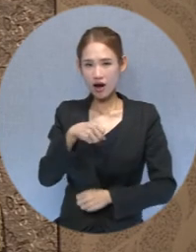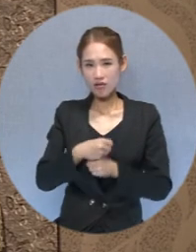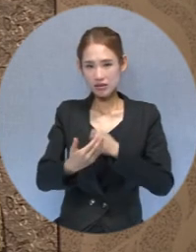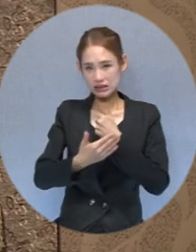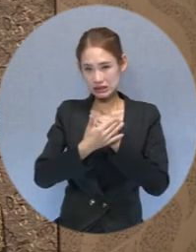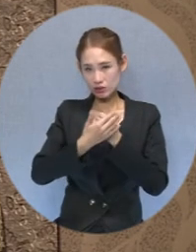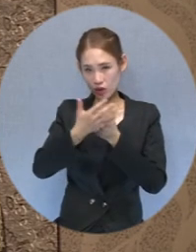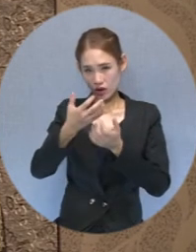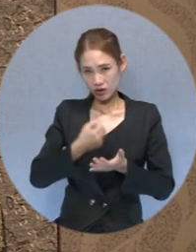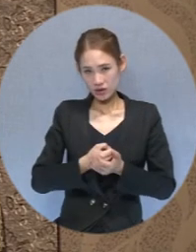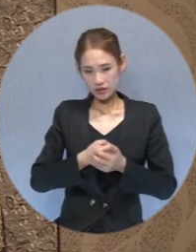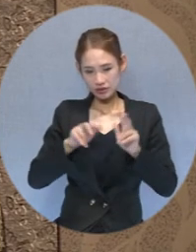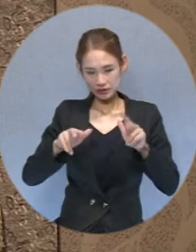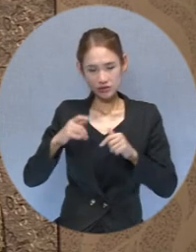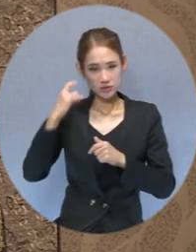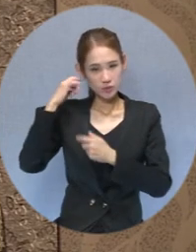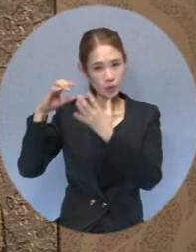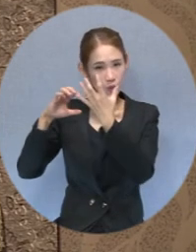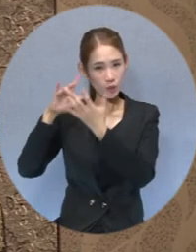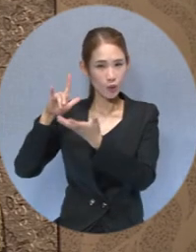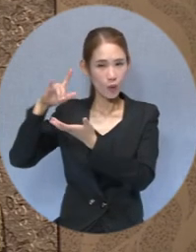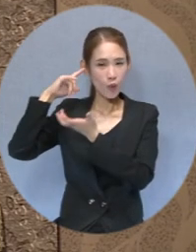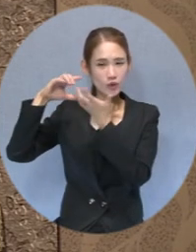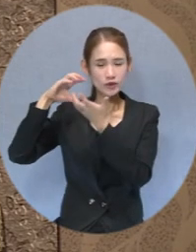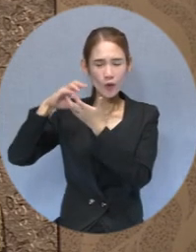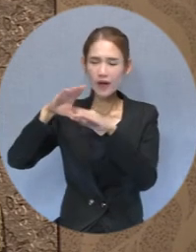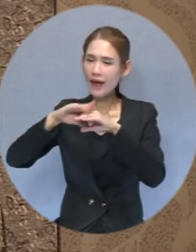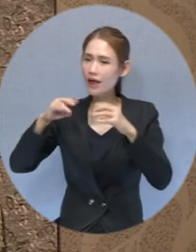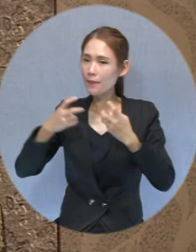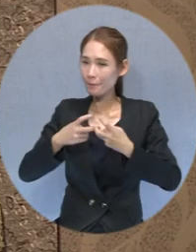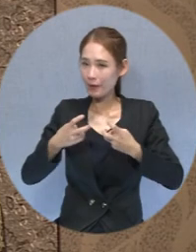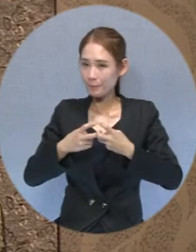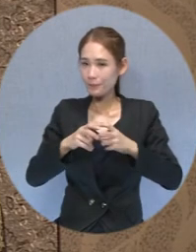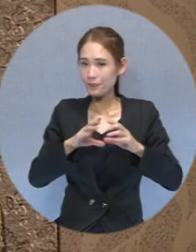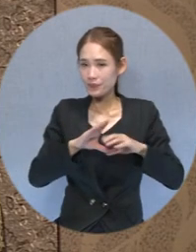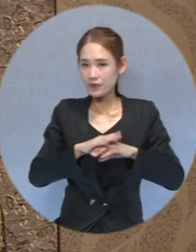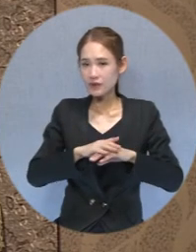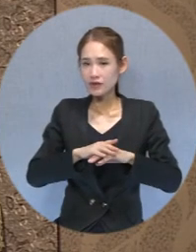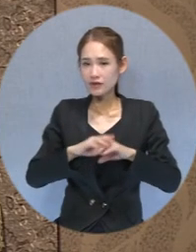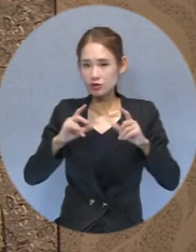돼서 지금 공항소음대책지역